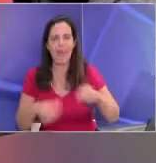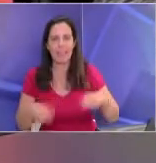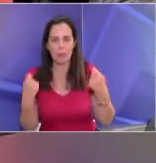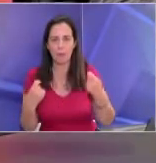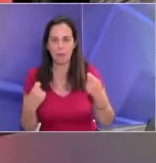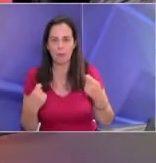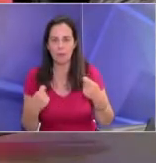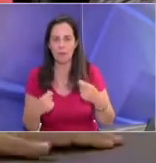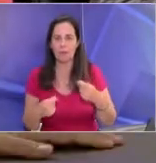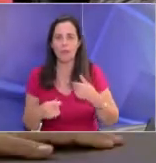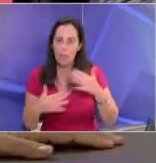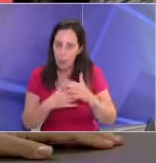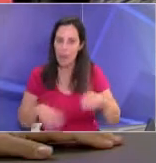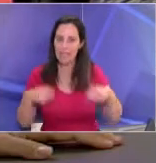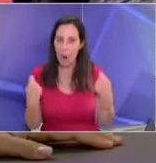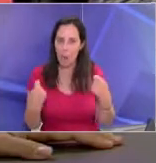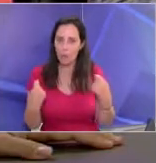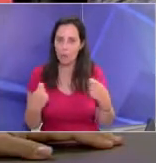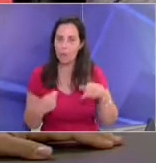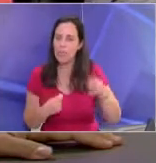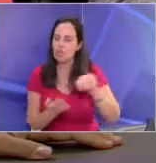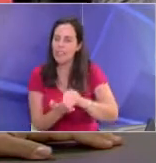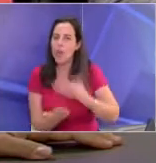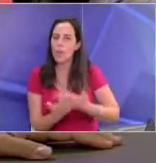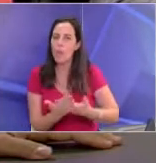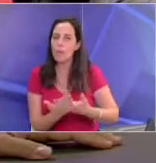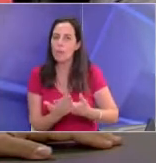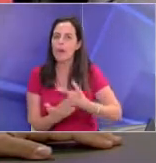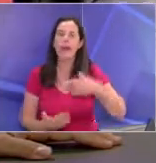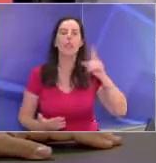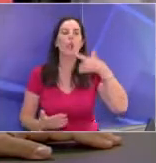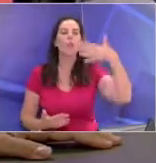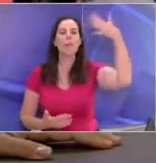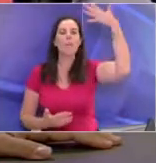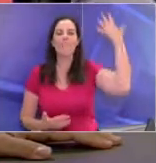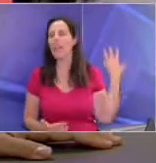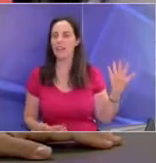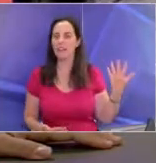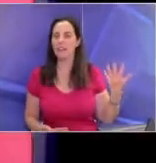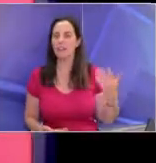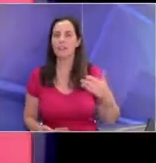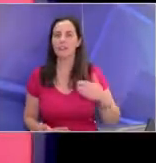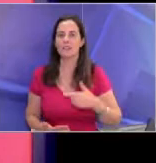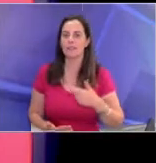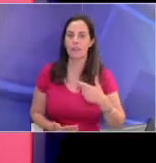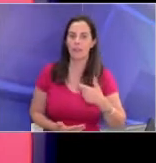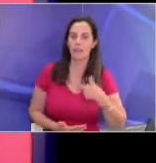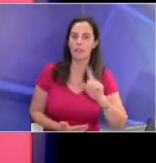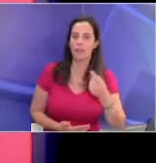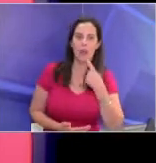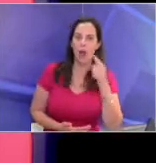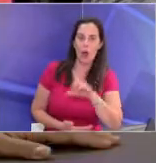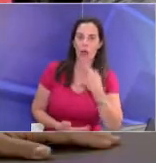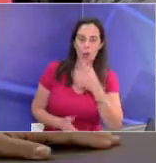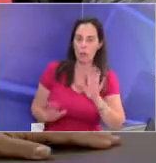רגע, סיים עם זה. אני חוקר תרבות. יש לי נתונים. אני לא מדבר באוויר. אני לא באתי להצדיק אף אחד. אני לא באתי